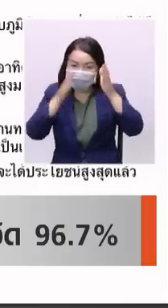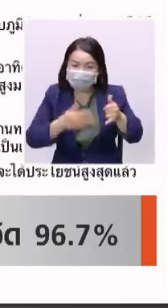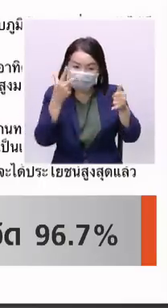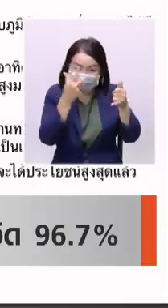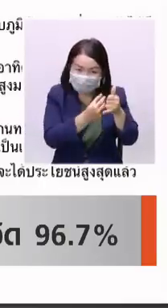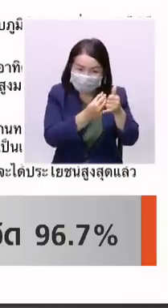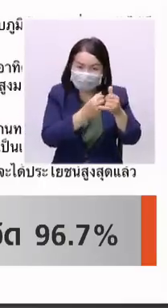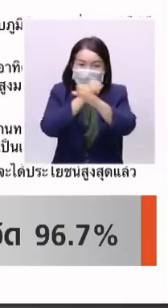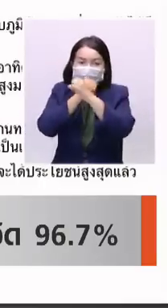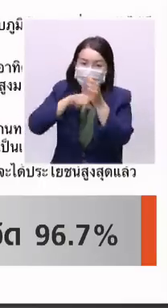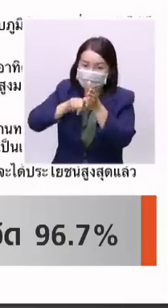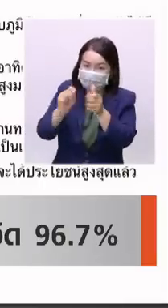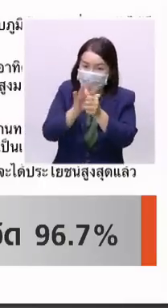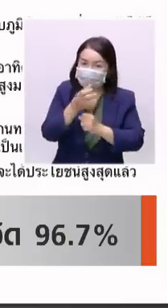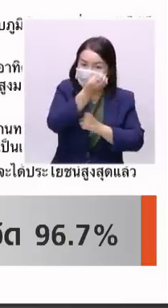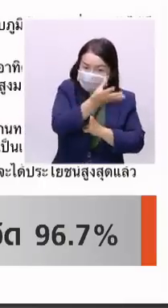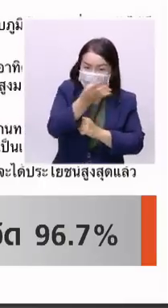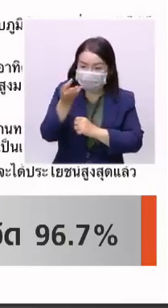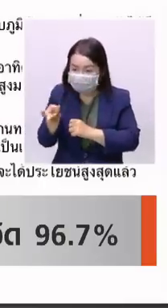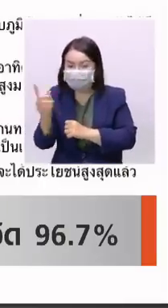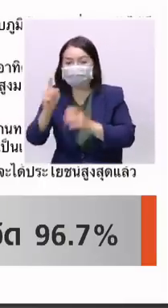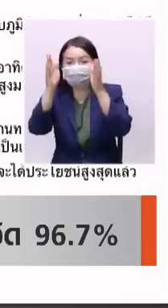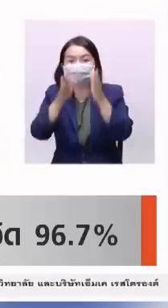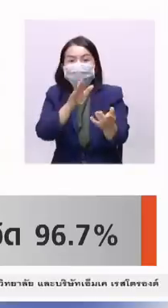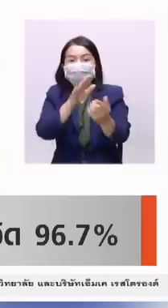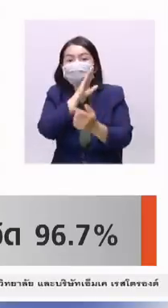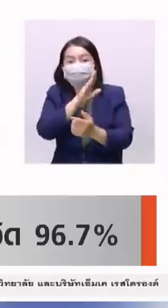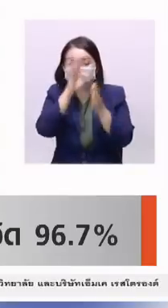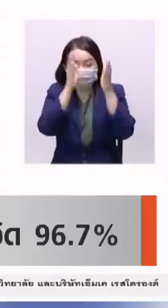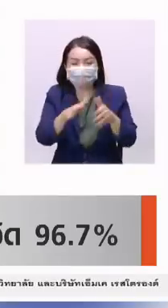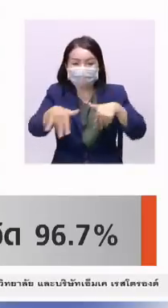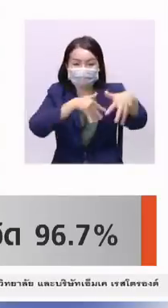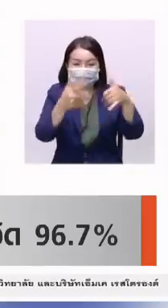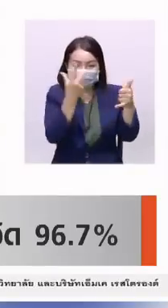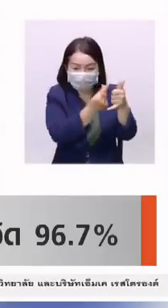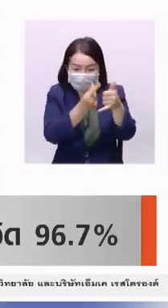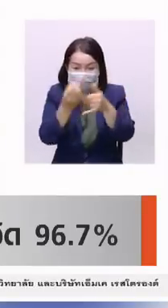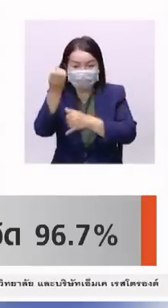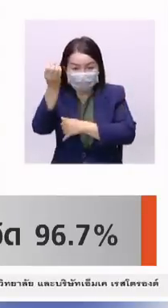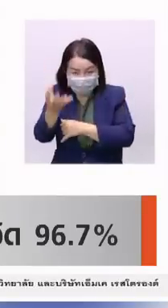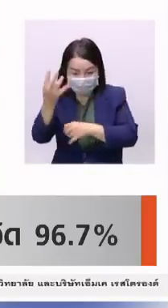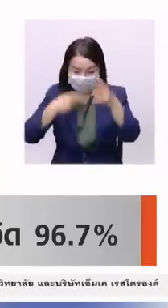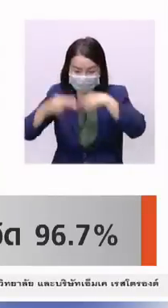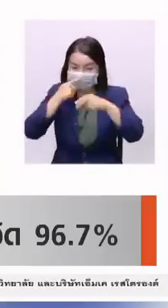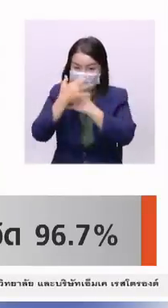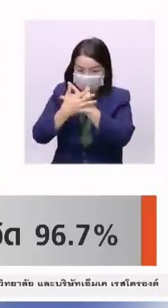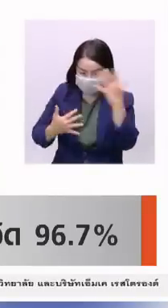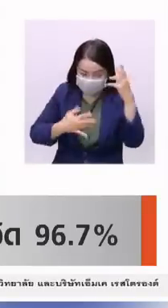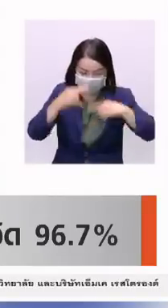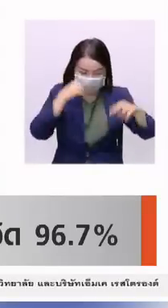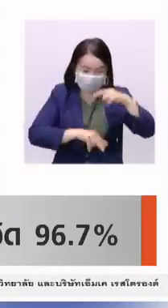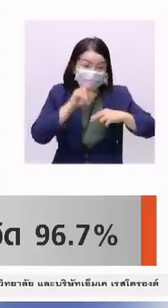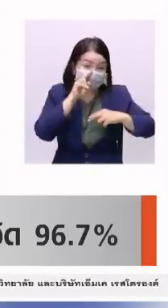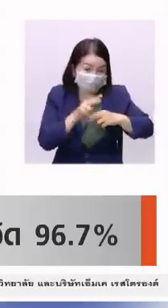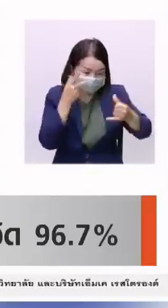นี้ที่มากขึ้นนะคะถ้าเกิดว่ามีคนฉีดวัคซีนมากยิ่งขึ้นและจะมีการตรวจเลือดหาภูมิต้านทานก่อนฉีดเข็มที่